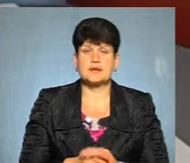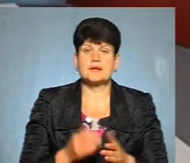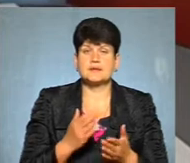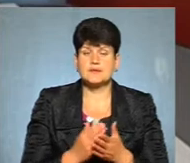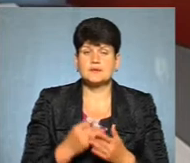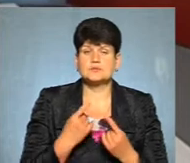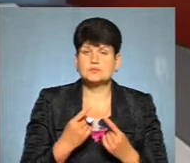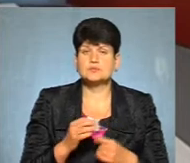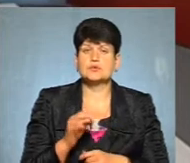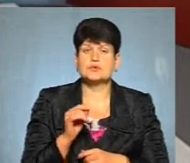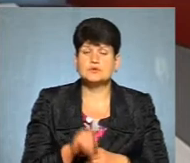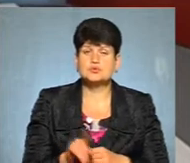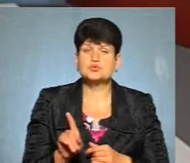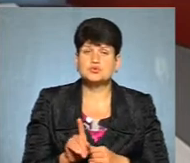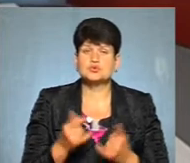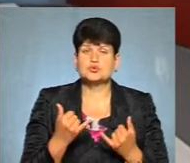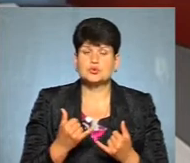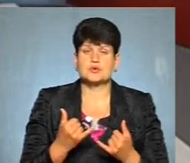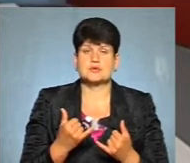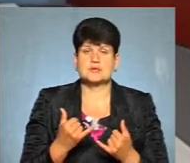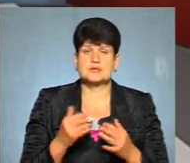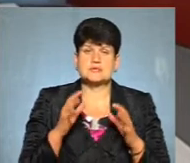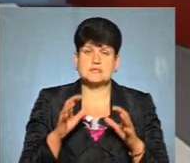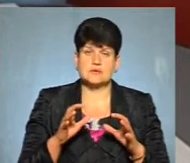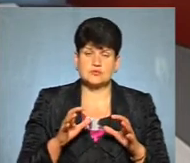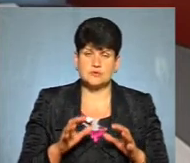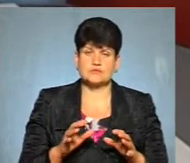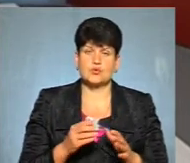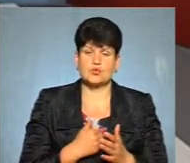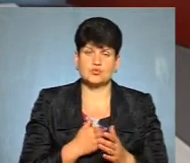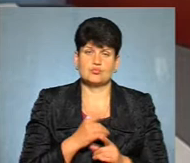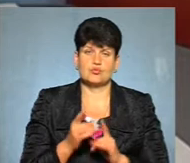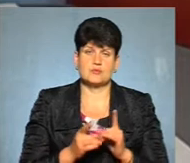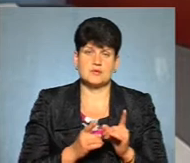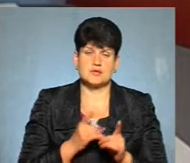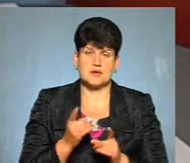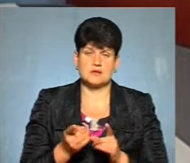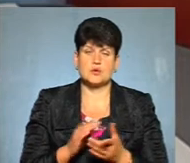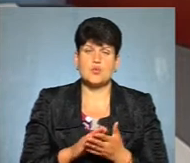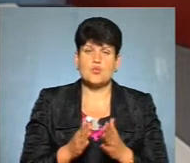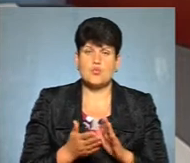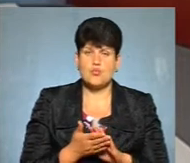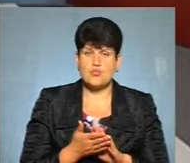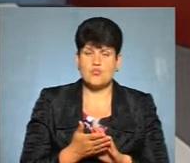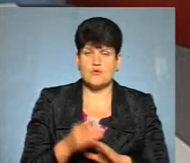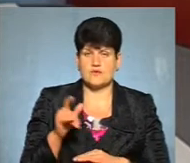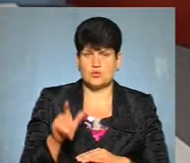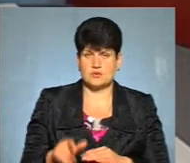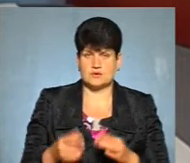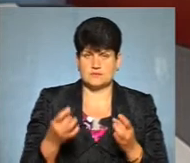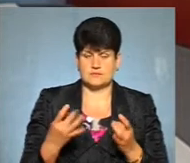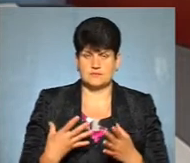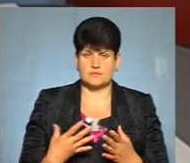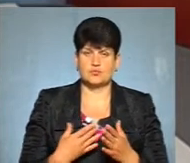що сьогодні законодавець хоче змінити радикально умови роботи людини найманої праці, починаючи